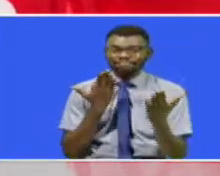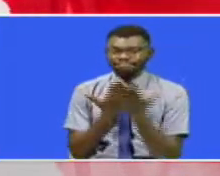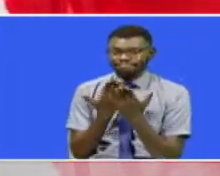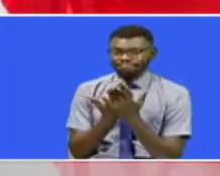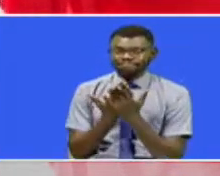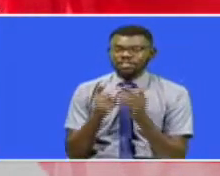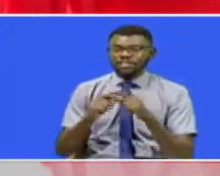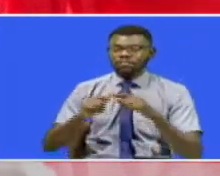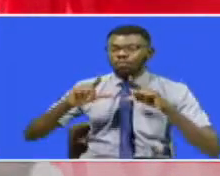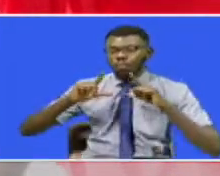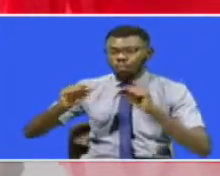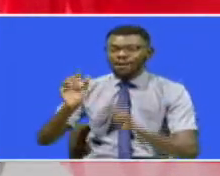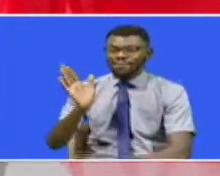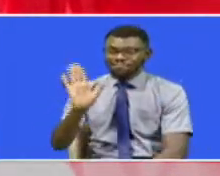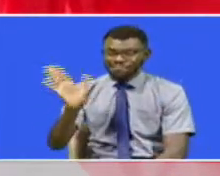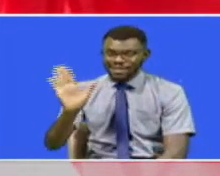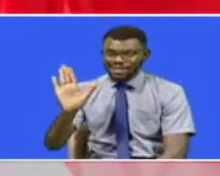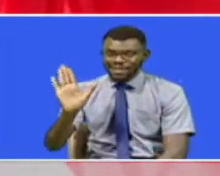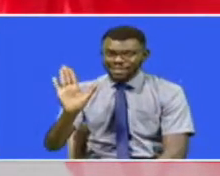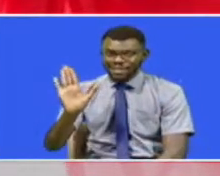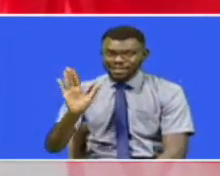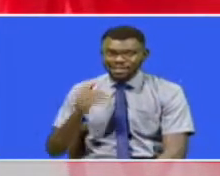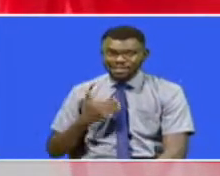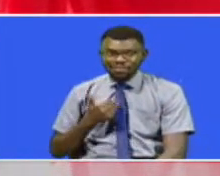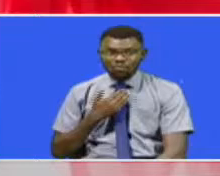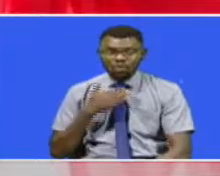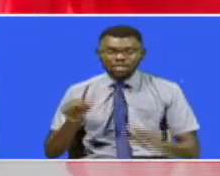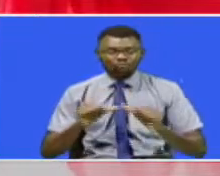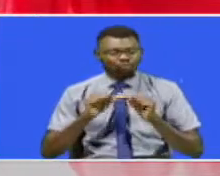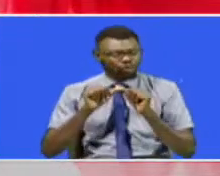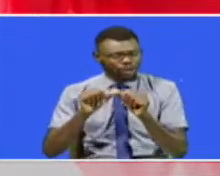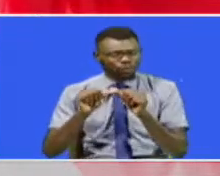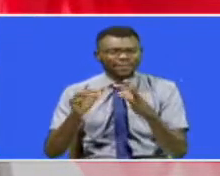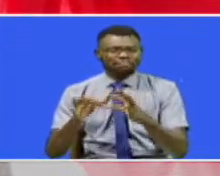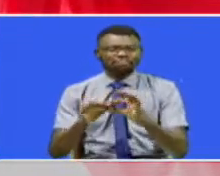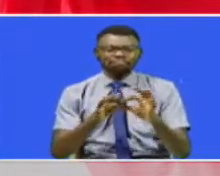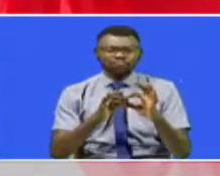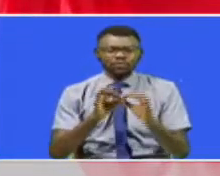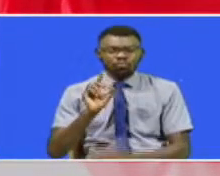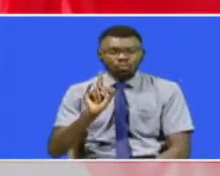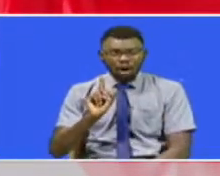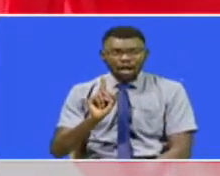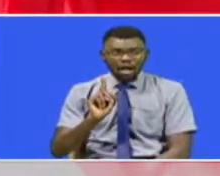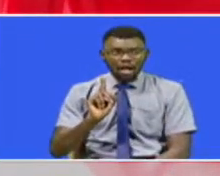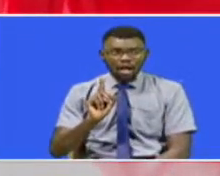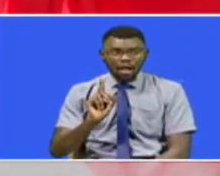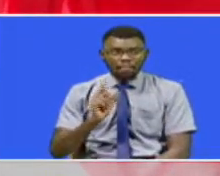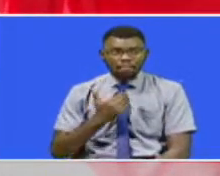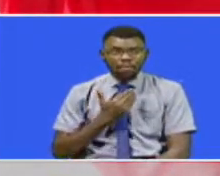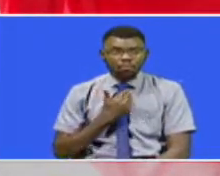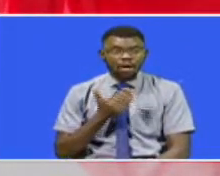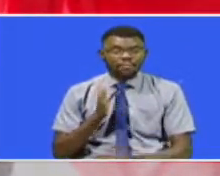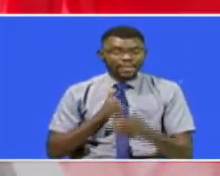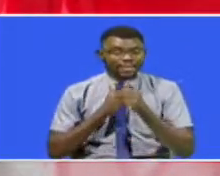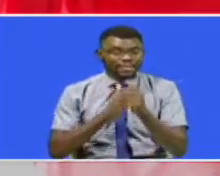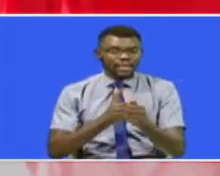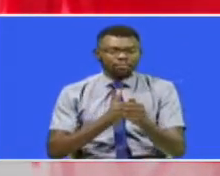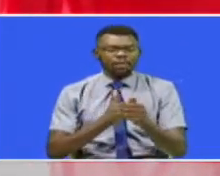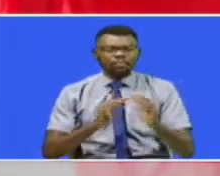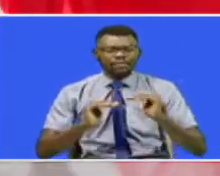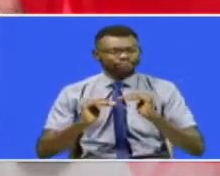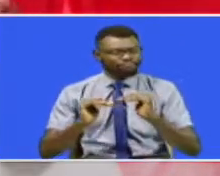kwenu. Mimi nataka jameni tuendelee kuwa kitu kimoja. Mimi nataka tuwe na uongozi ambao utakuwa wa